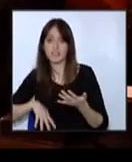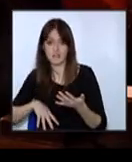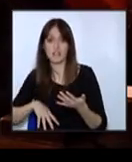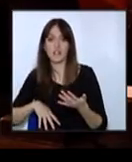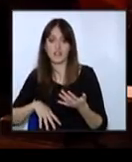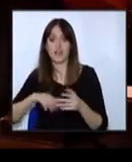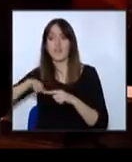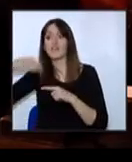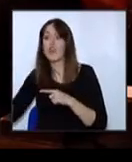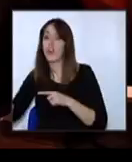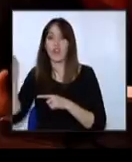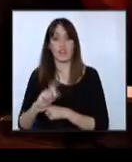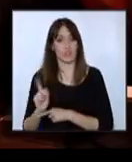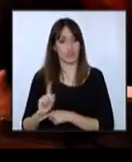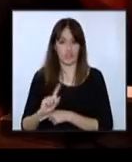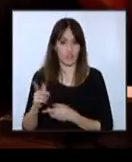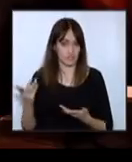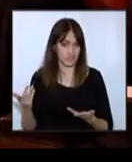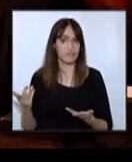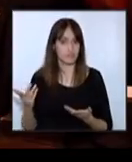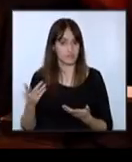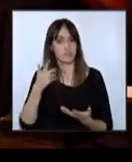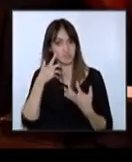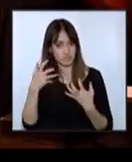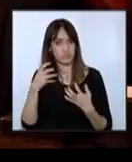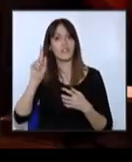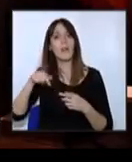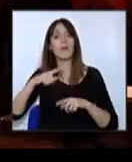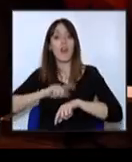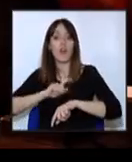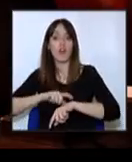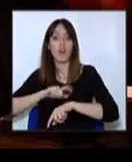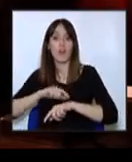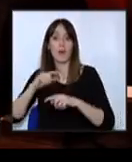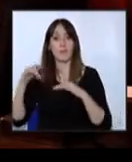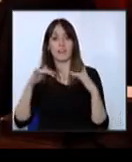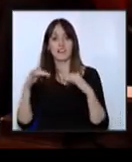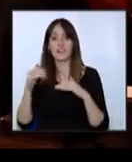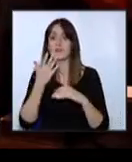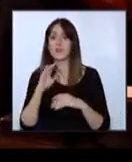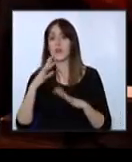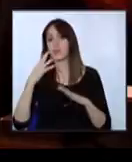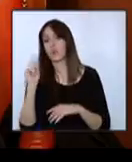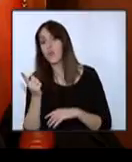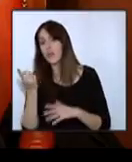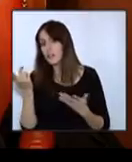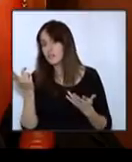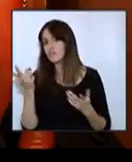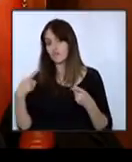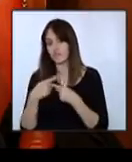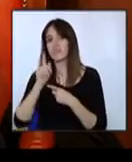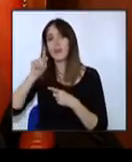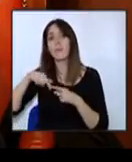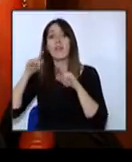influeix, la gent que és de fora ja no baixa, perquè, a més, l'hora que van ficar el partit, que el van ficar, penso que era un quart de 5, tenint en compte que el